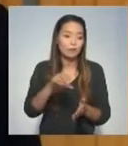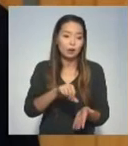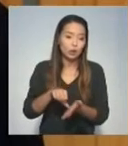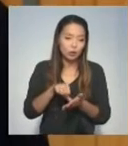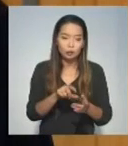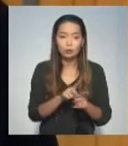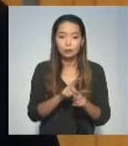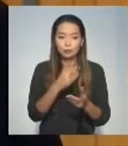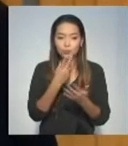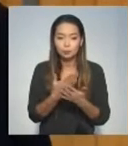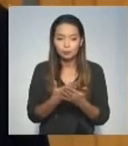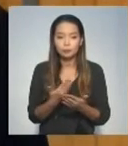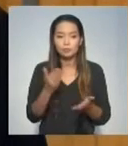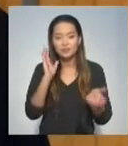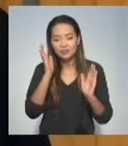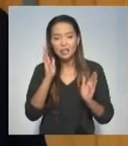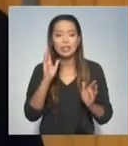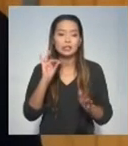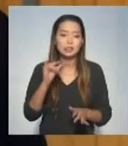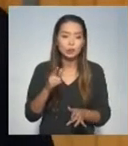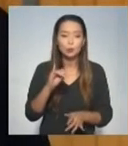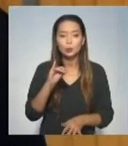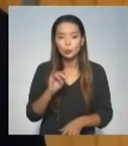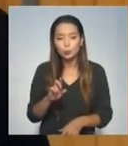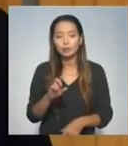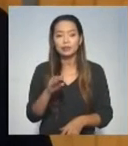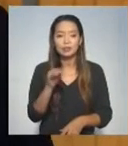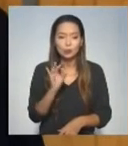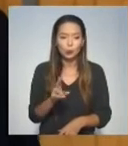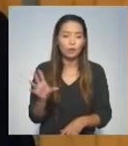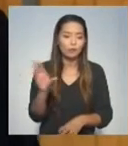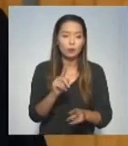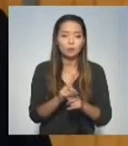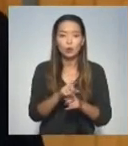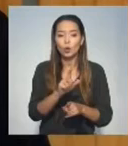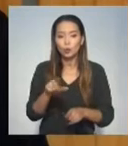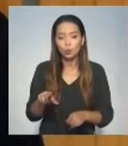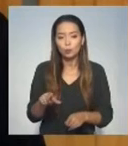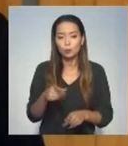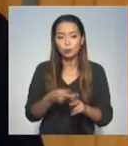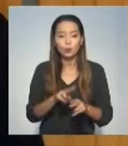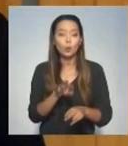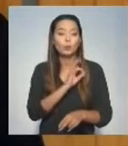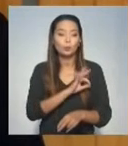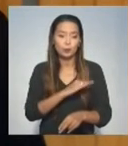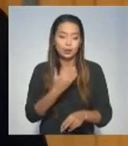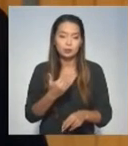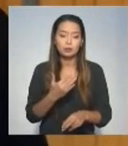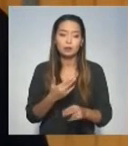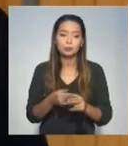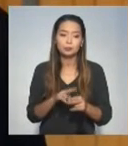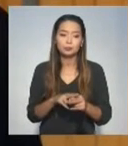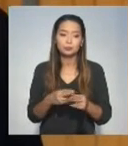соцсетях это в Фейсбуке Instagram YouTube это вот основные которые люди пользуются каждодневно